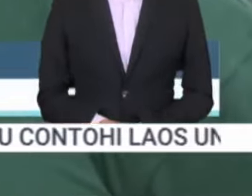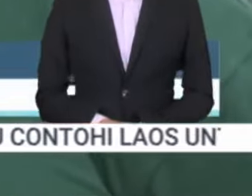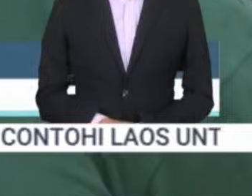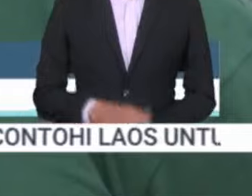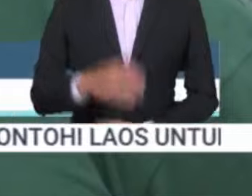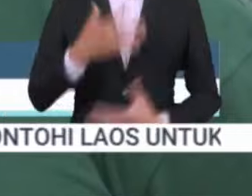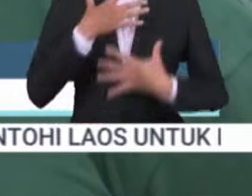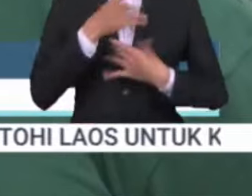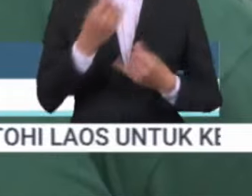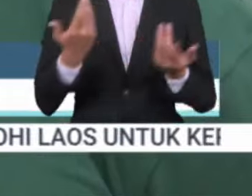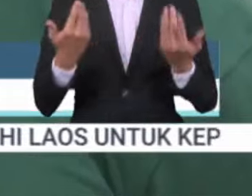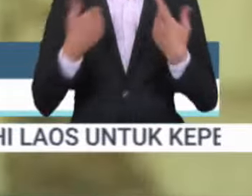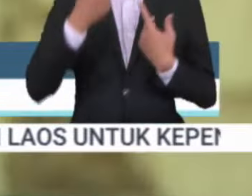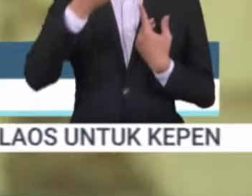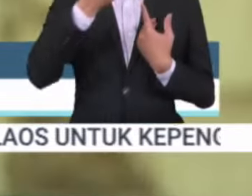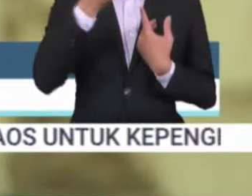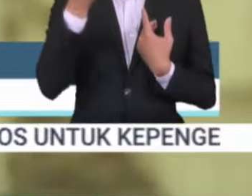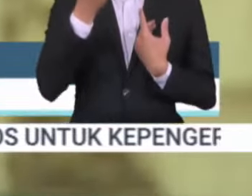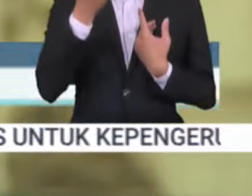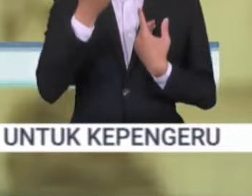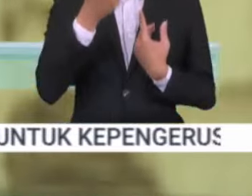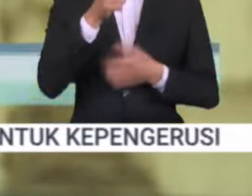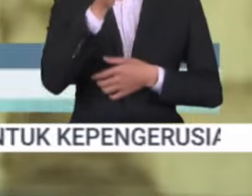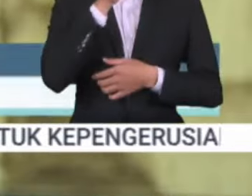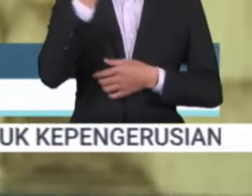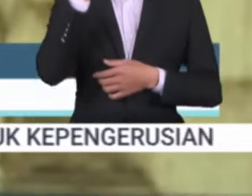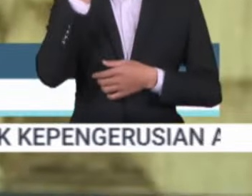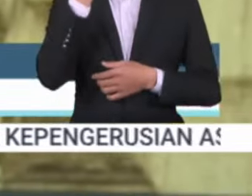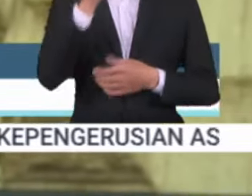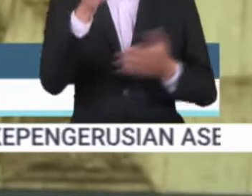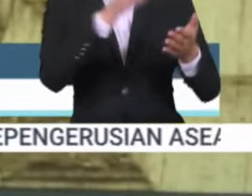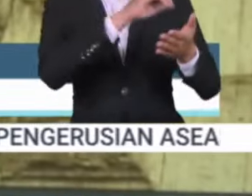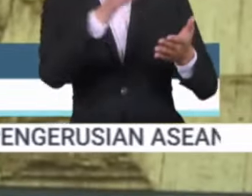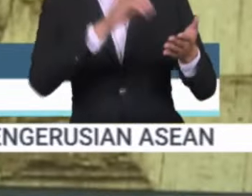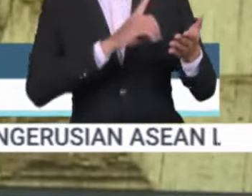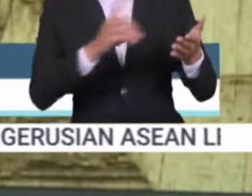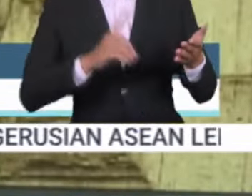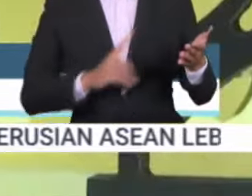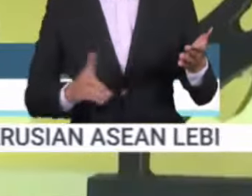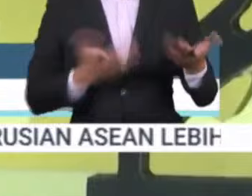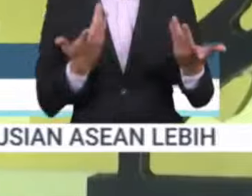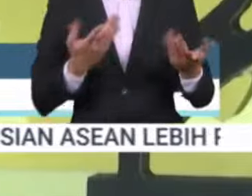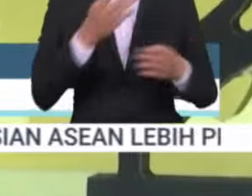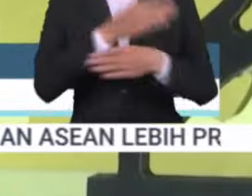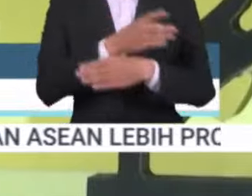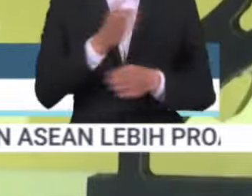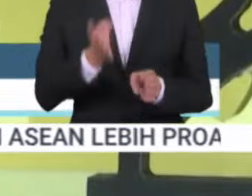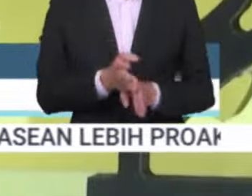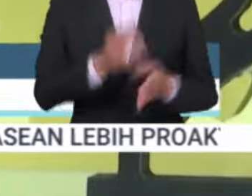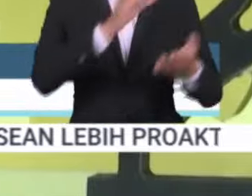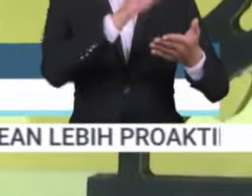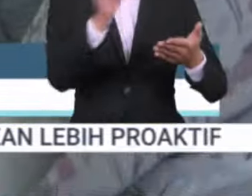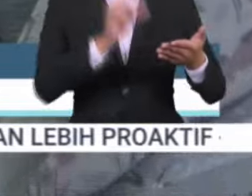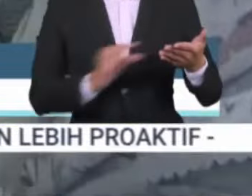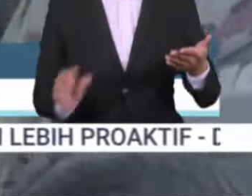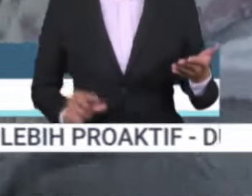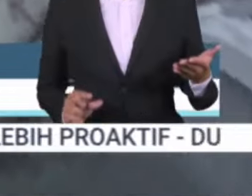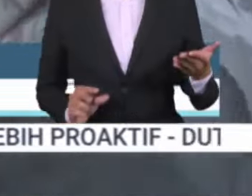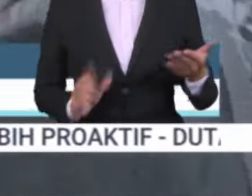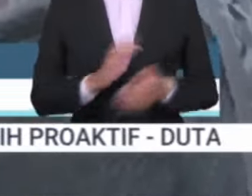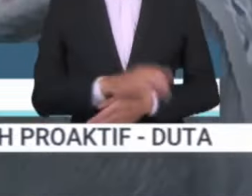diri sebab kita punya passion pada something design, reka-reka bentuk, grafik dan benda